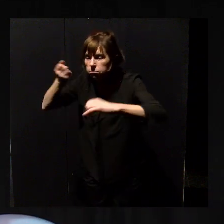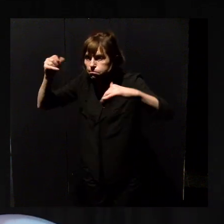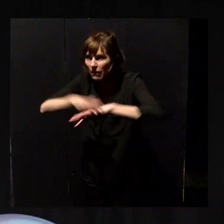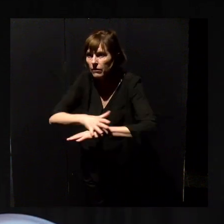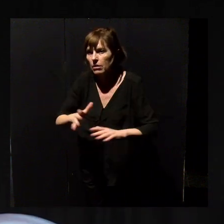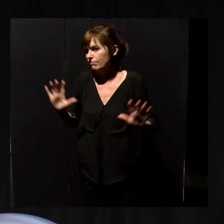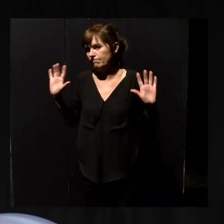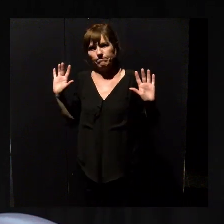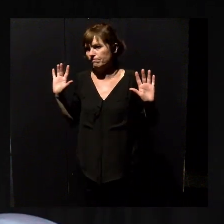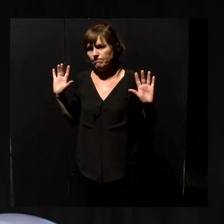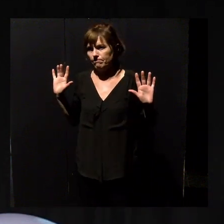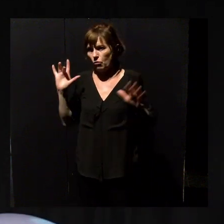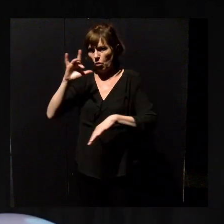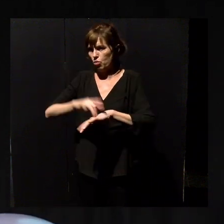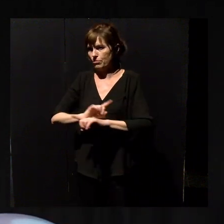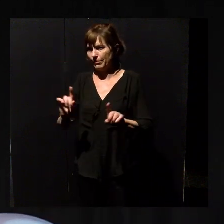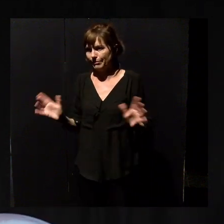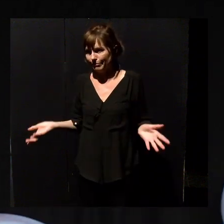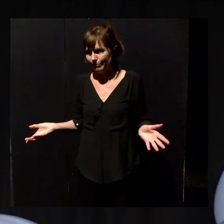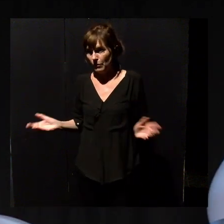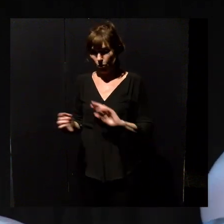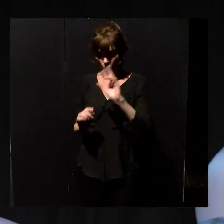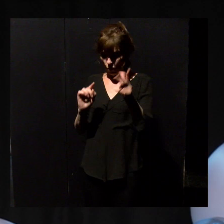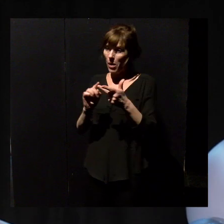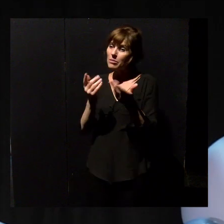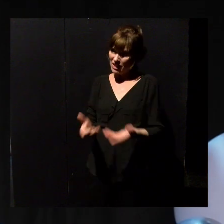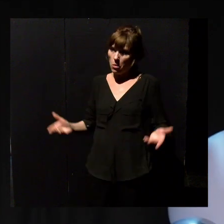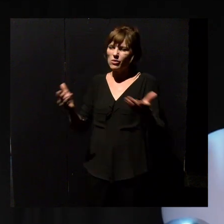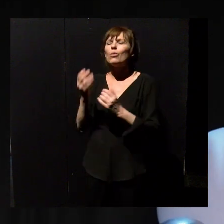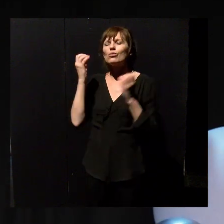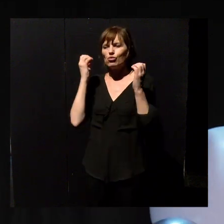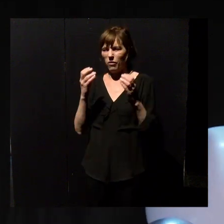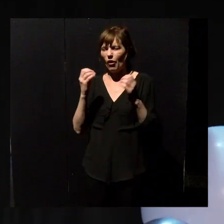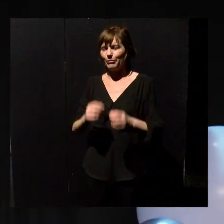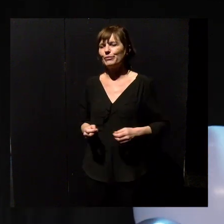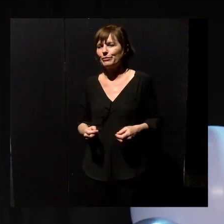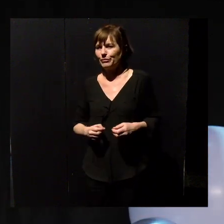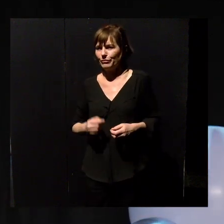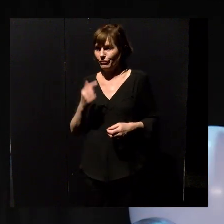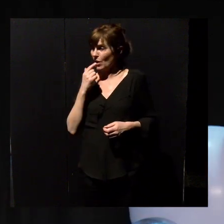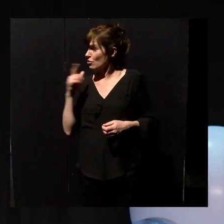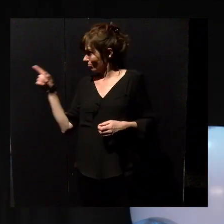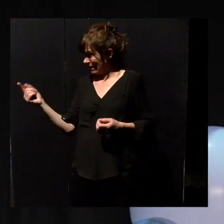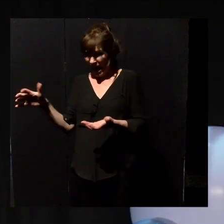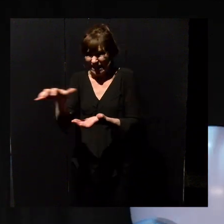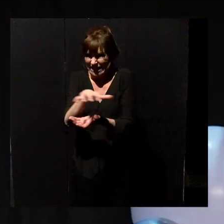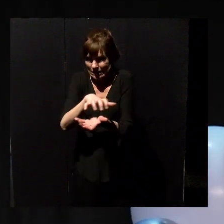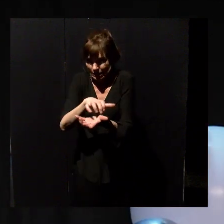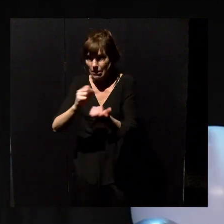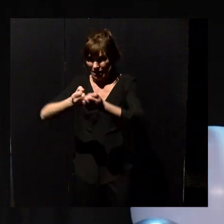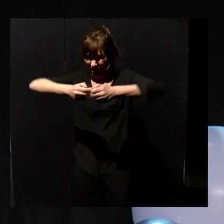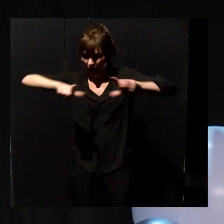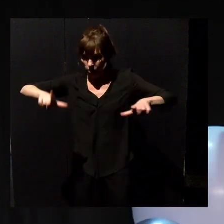moment-là. Et puis, il y a la troisième situation qui est assez fréquente où on a la zone des crises qui est ici et il y a un